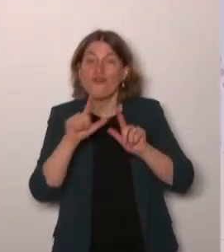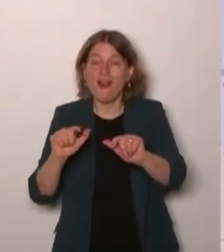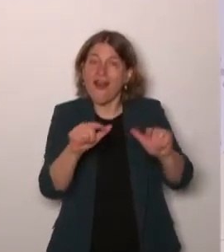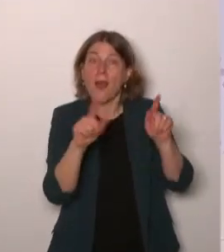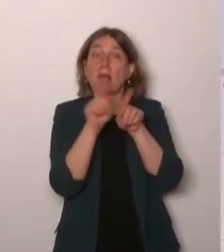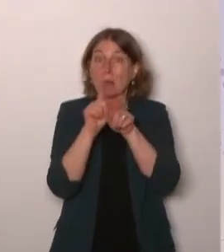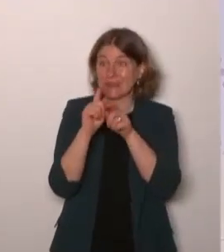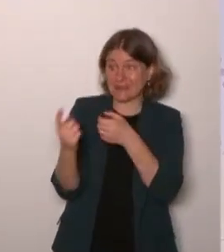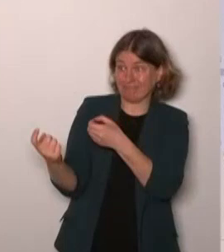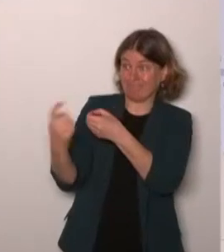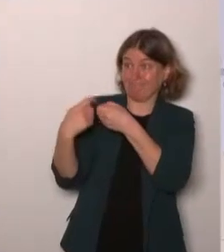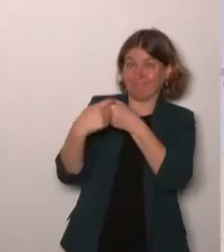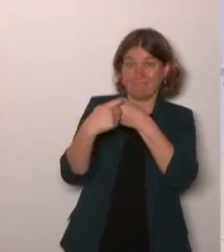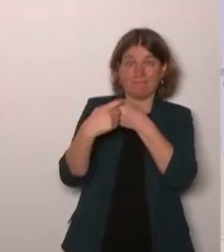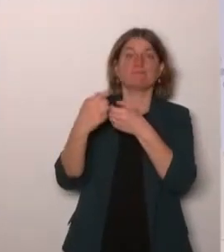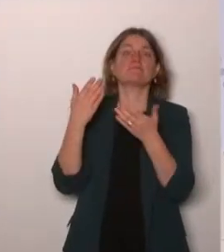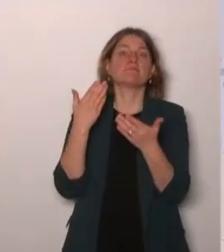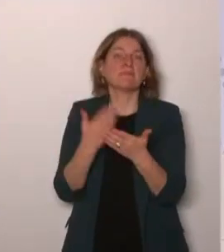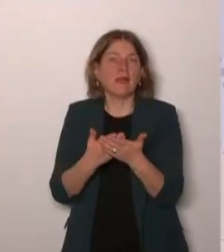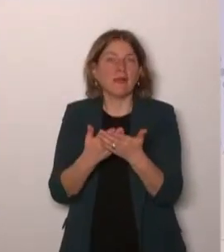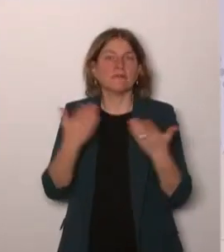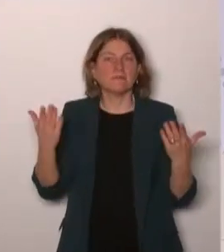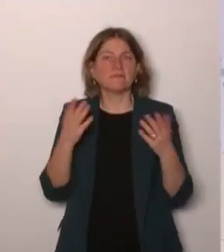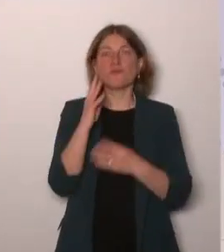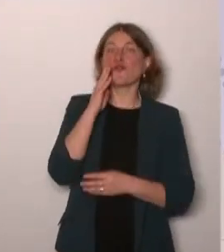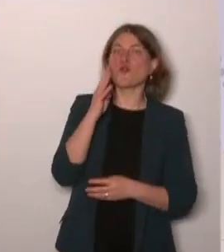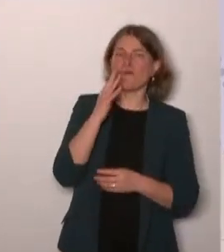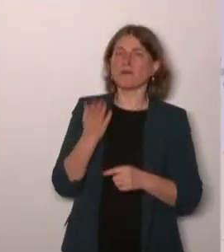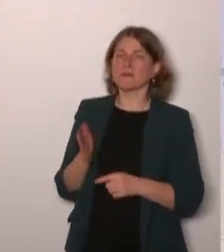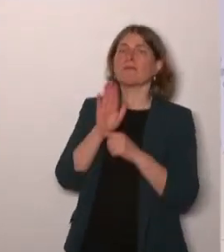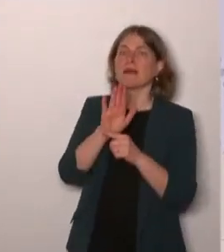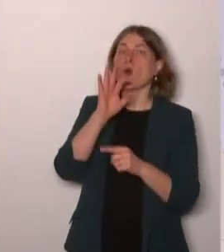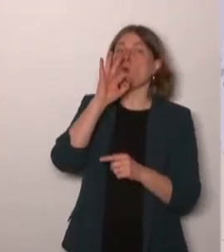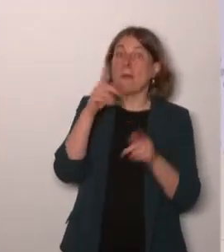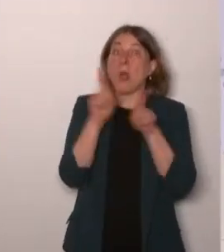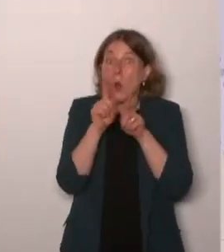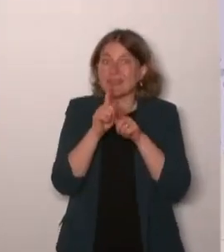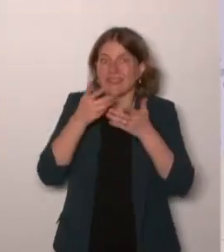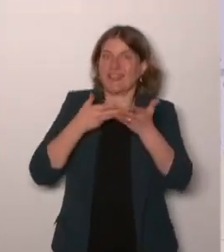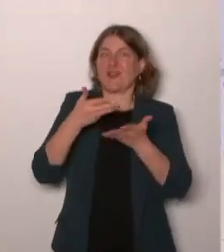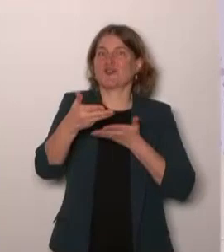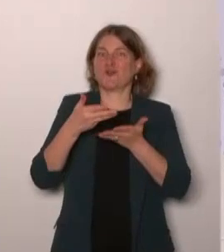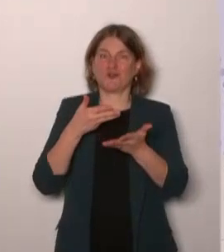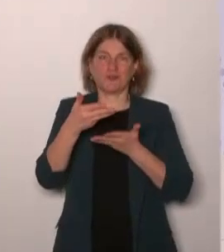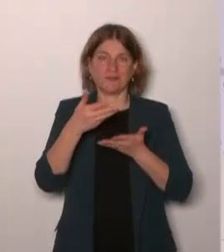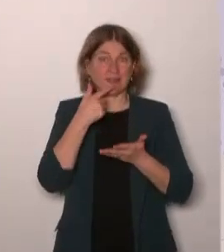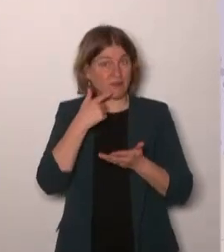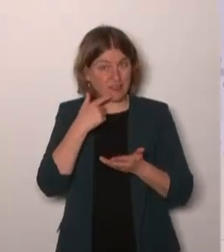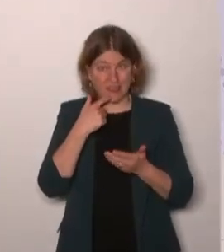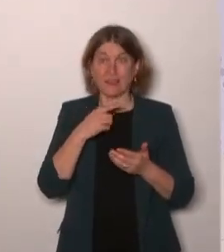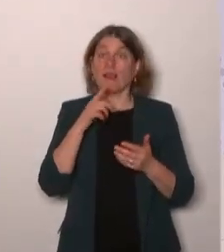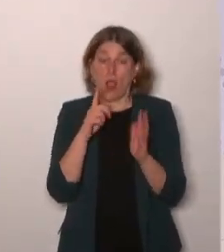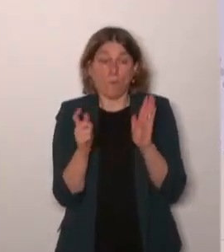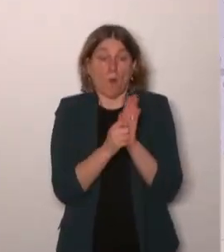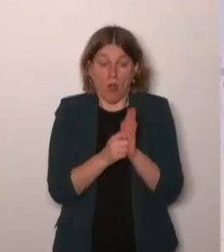la salle, sont des lieux, évidemment, de présentation, mais beaucoup de discussions. Donc on aura vraiment, dans chacun d'entre eux, la